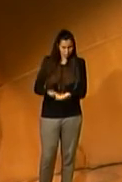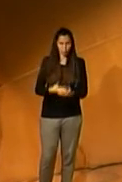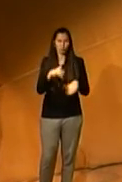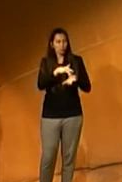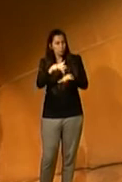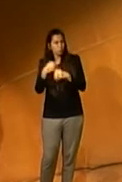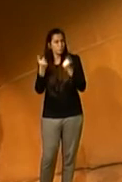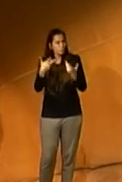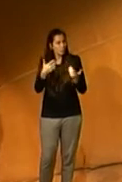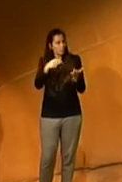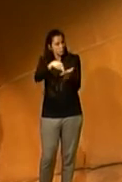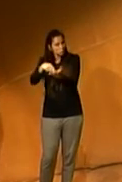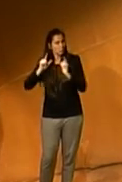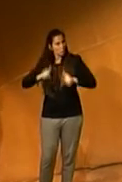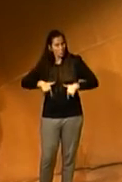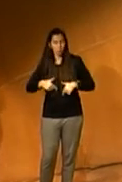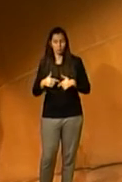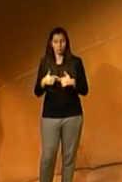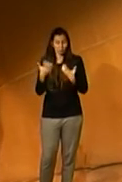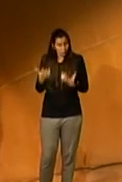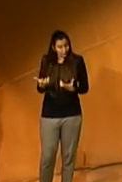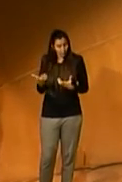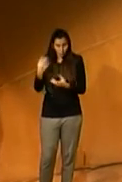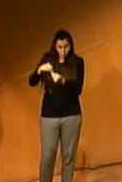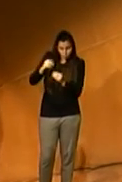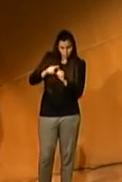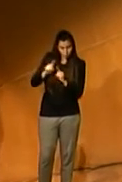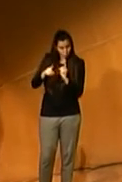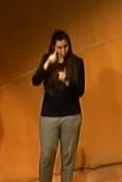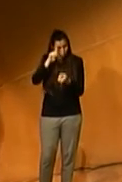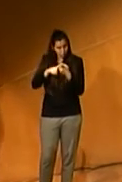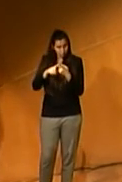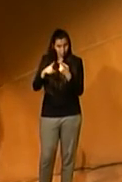Oui. Est-ce que vous voulez préciser quelque chose sur votre